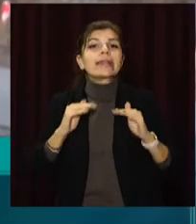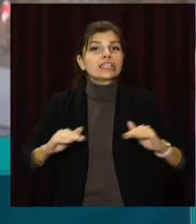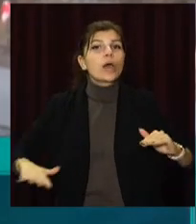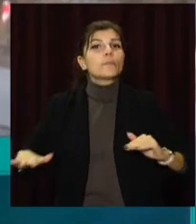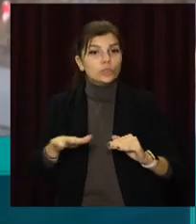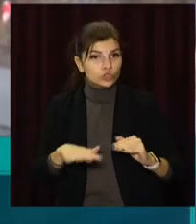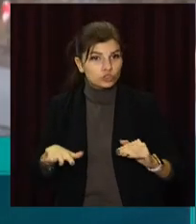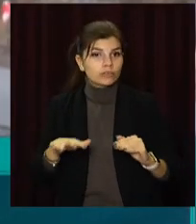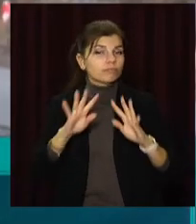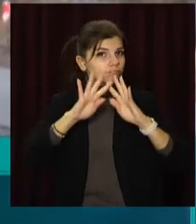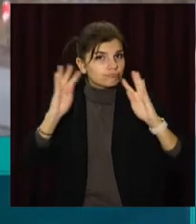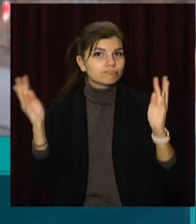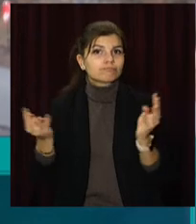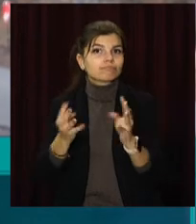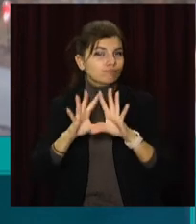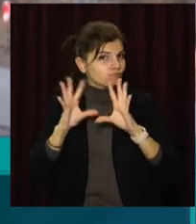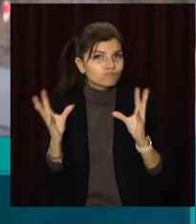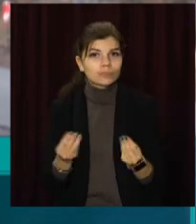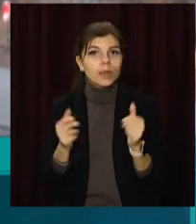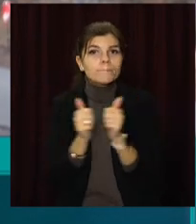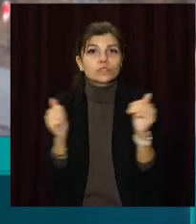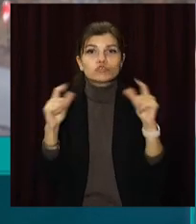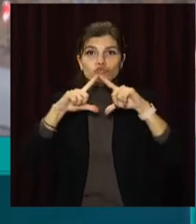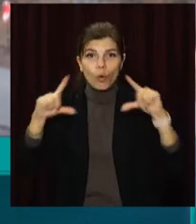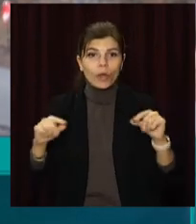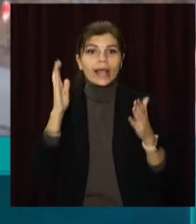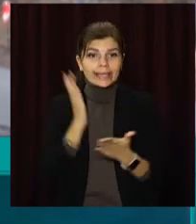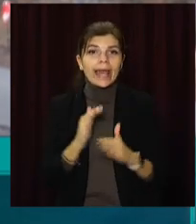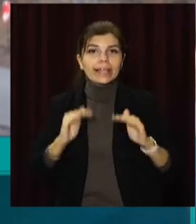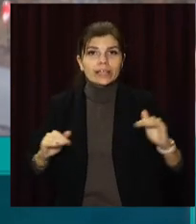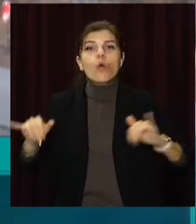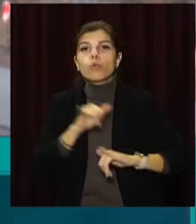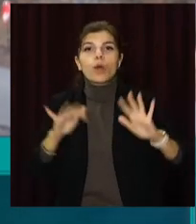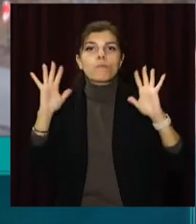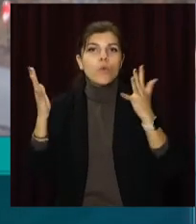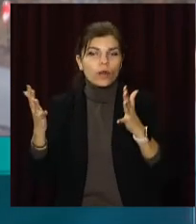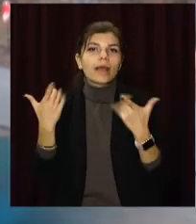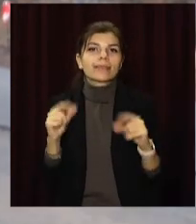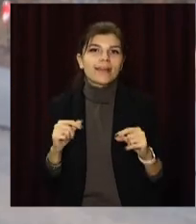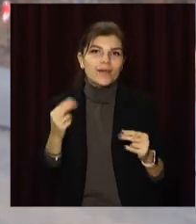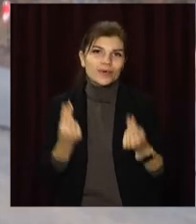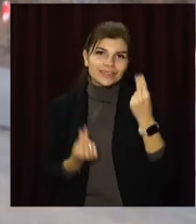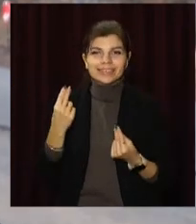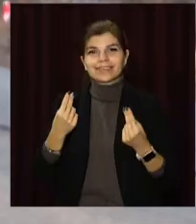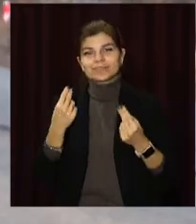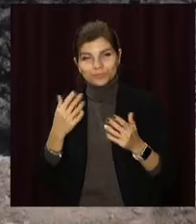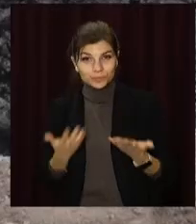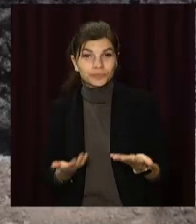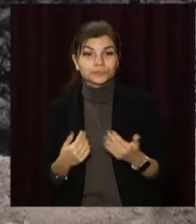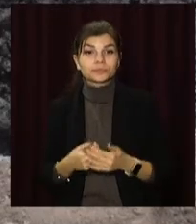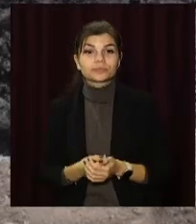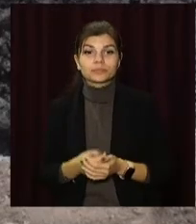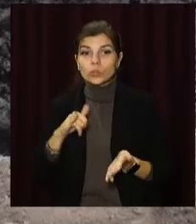все загорожено біля шкіл. Є з дітям де погуляти, де покататися, де пороздікатися.